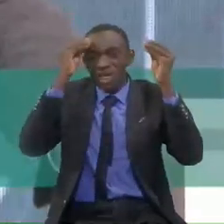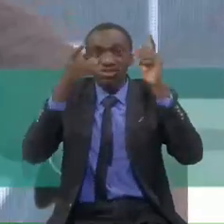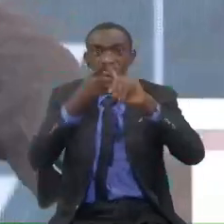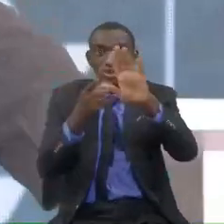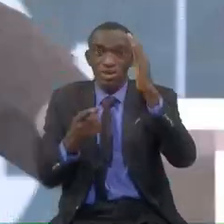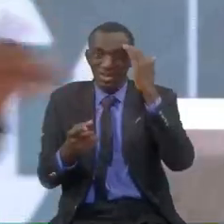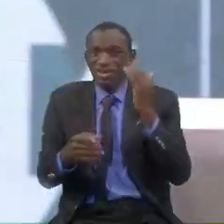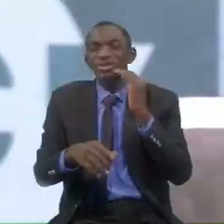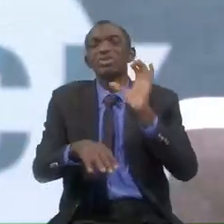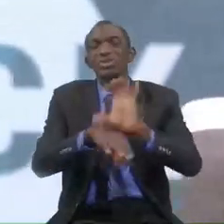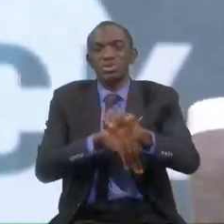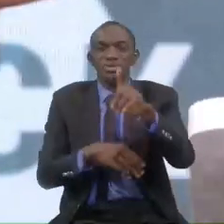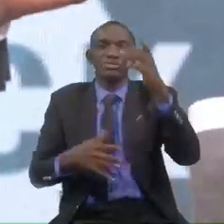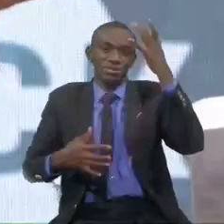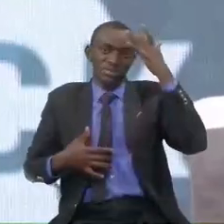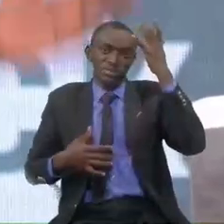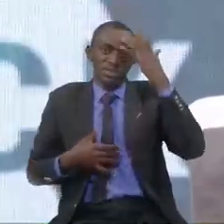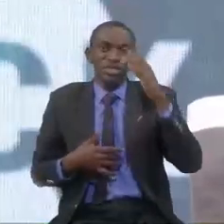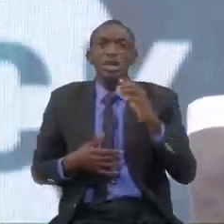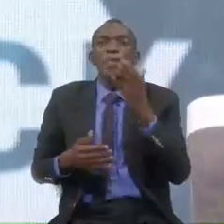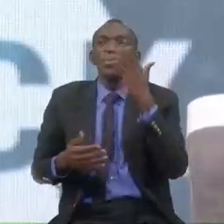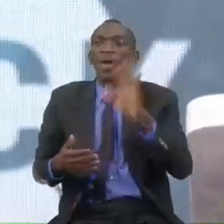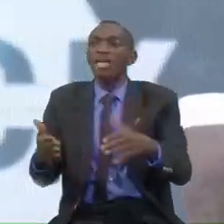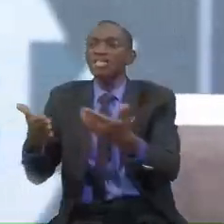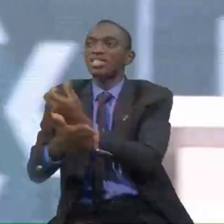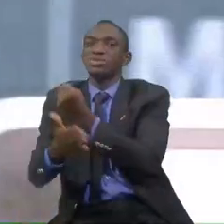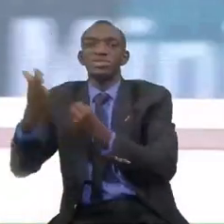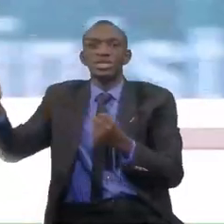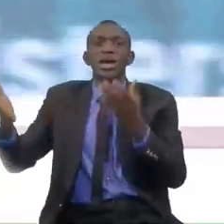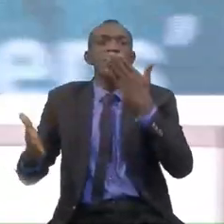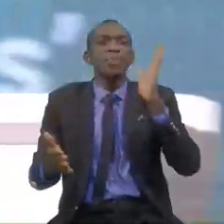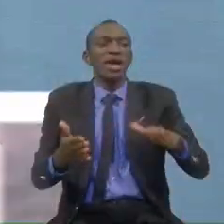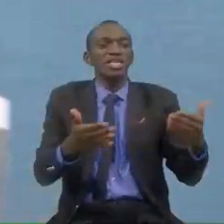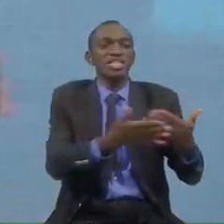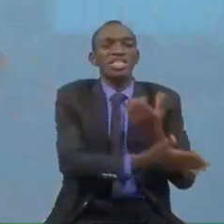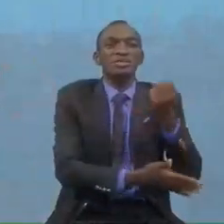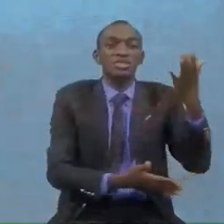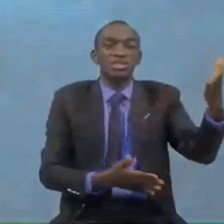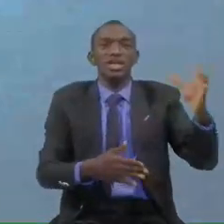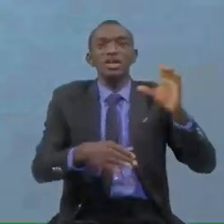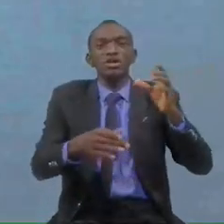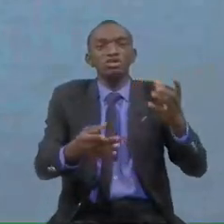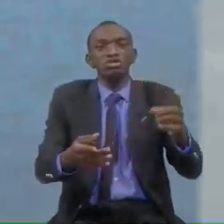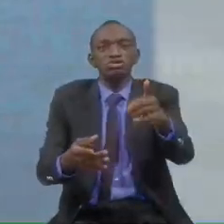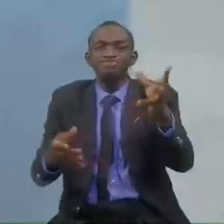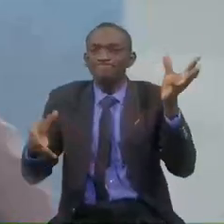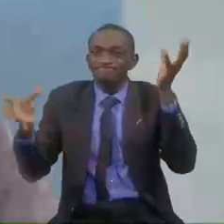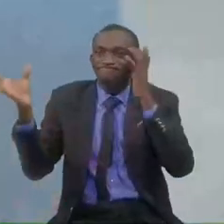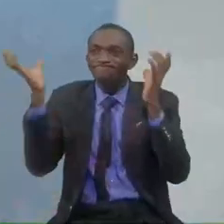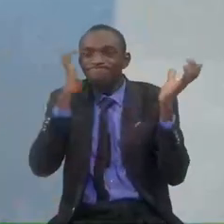rend malade. Toute mauvaise nouvelle que nous recevons qui rentre en